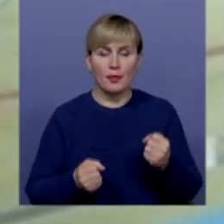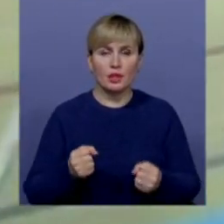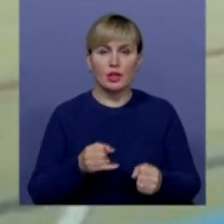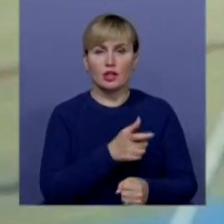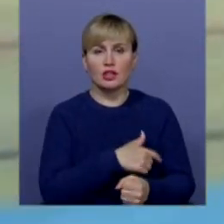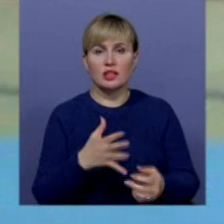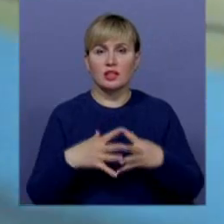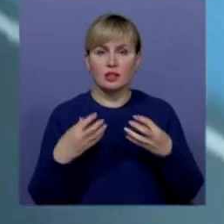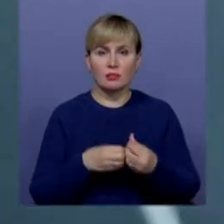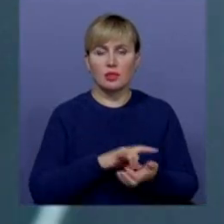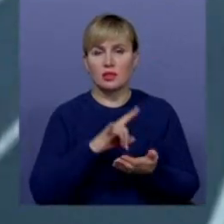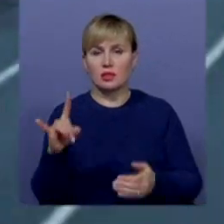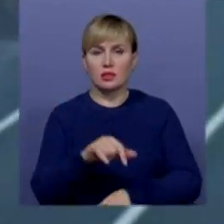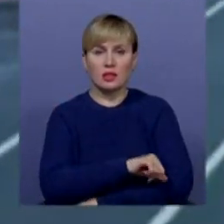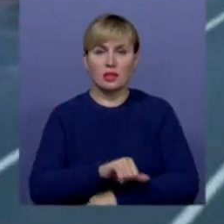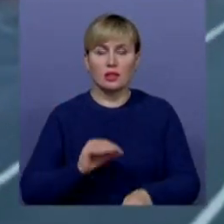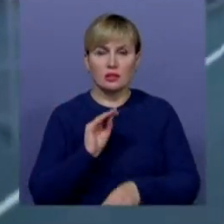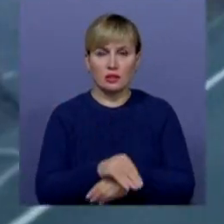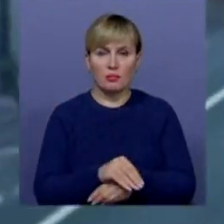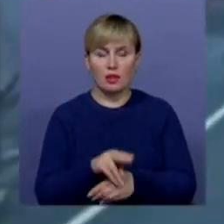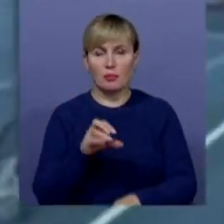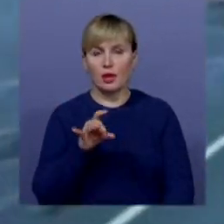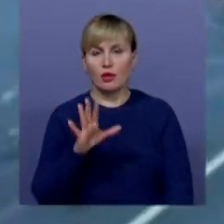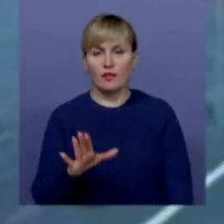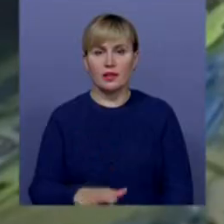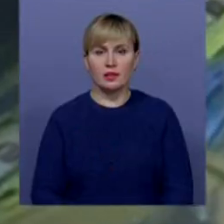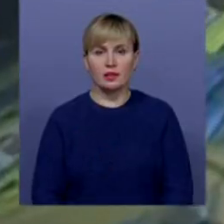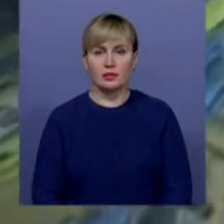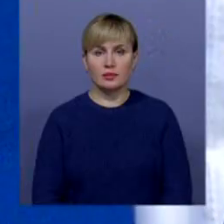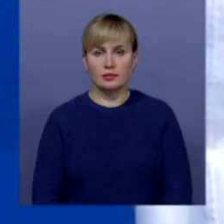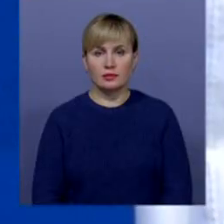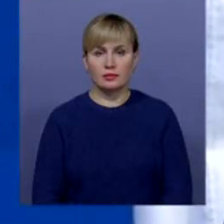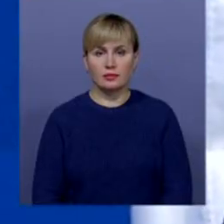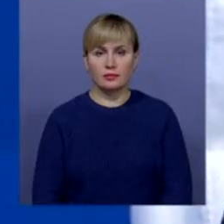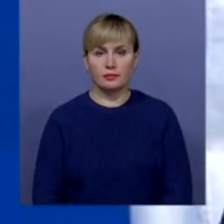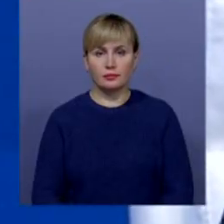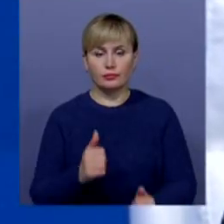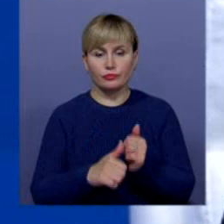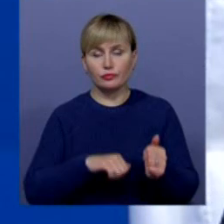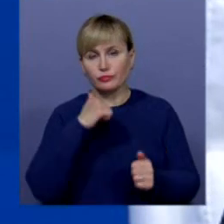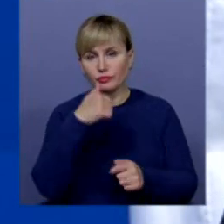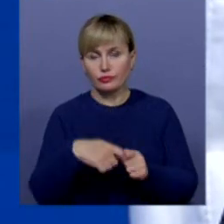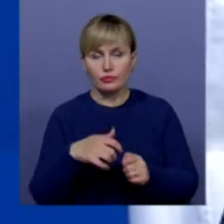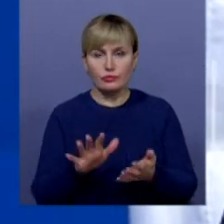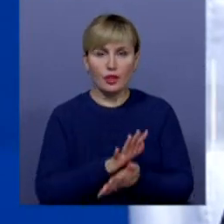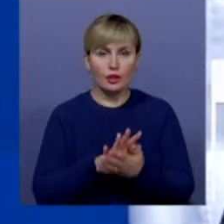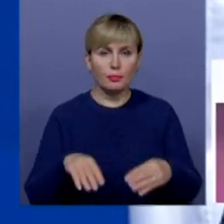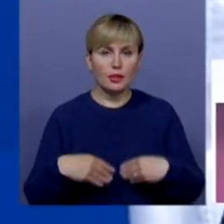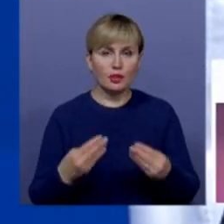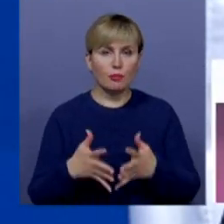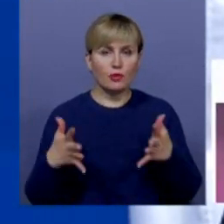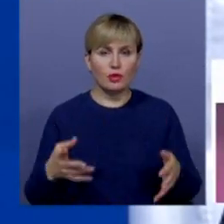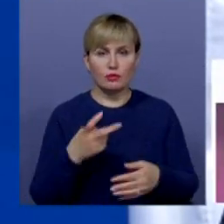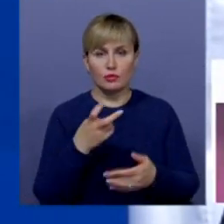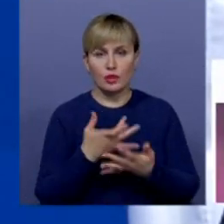члены их семей летали за границу, добавил Перов. Ежегодно спонсорами бесплатно предоставлялось более